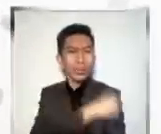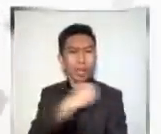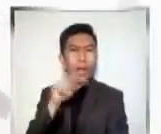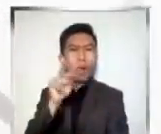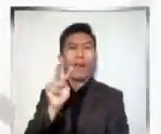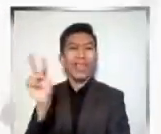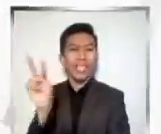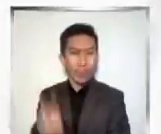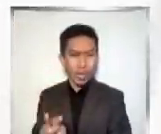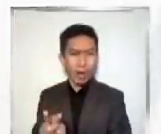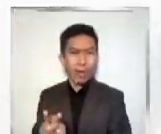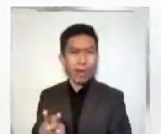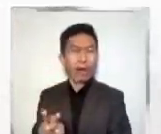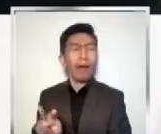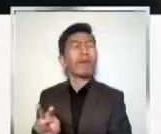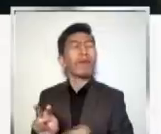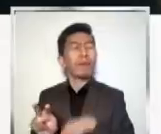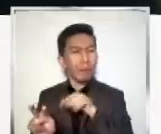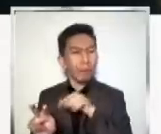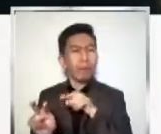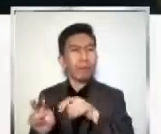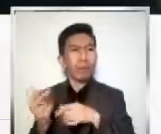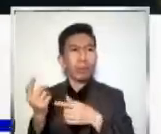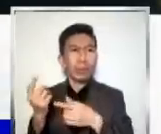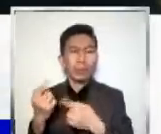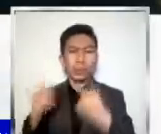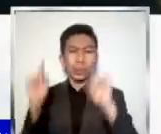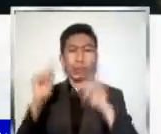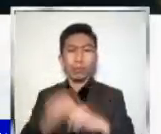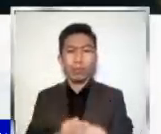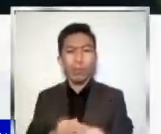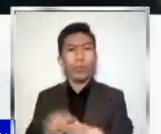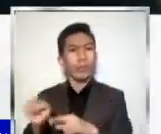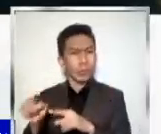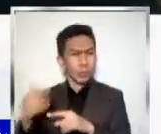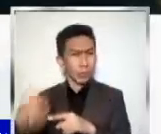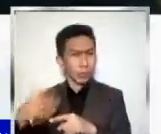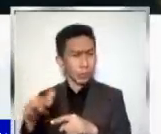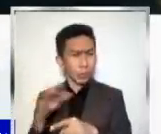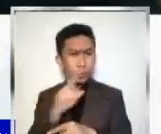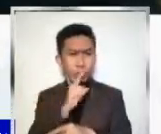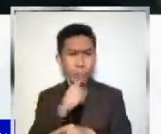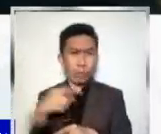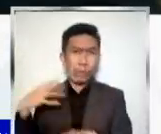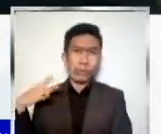ano, natanggap, pero nag-antay po kami ng